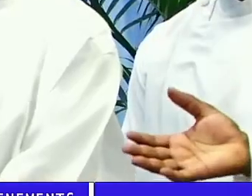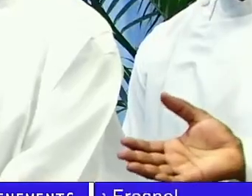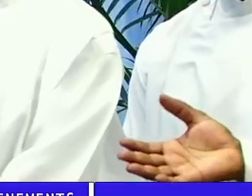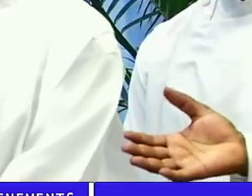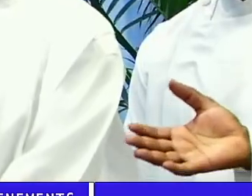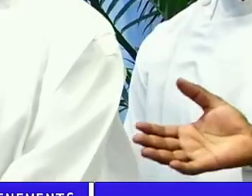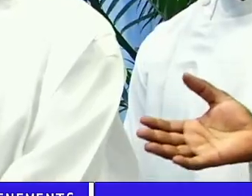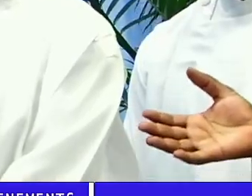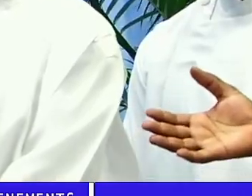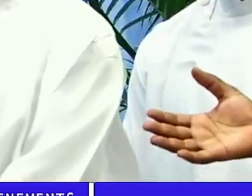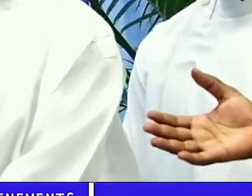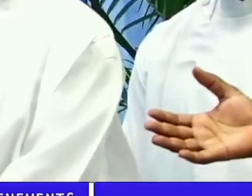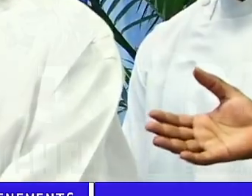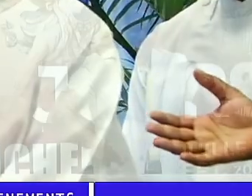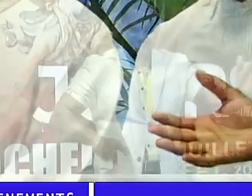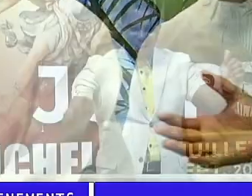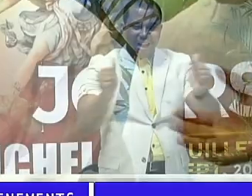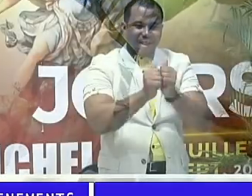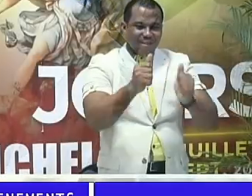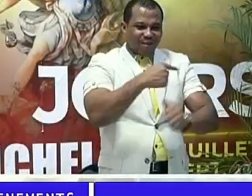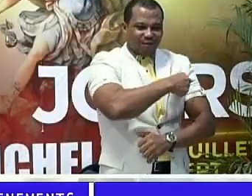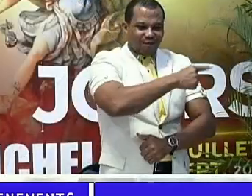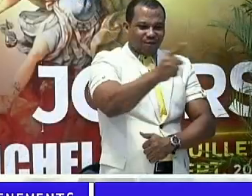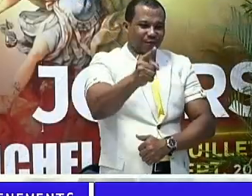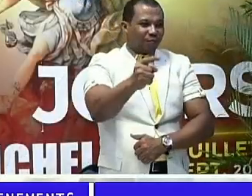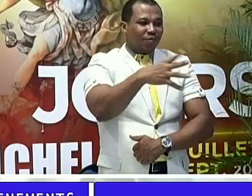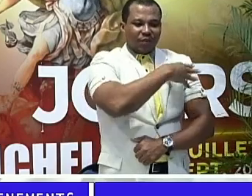Le Seigneur soit avec vous.